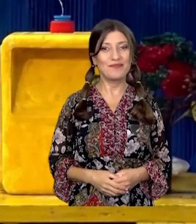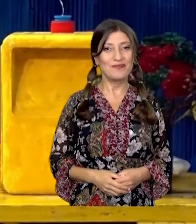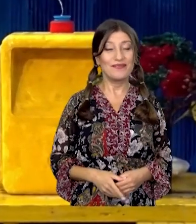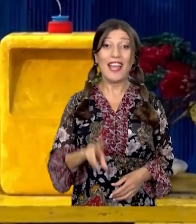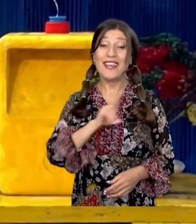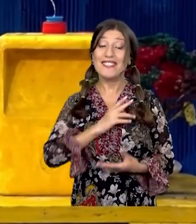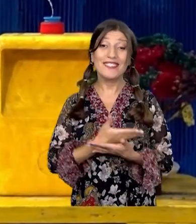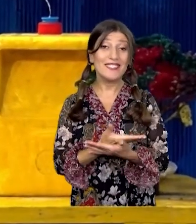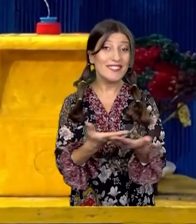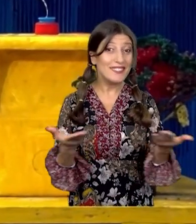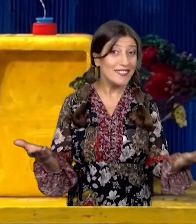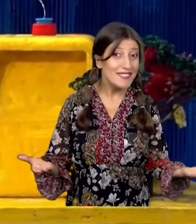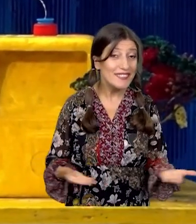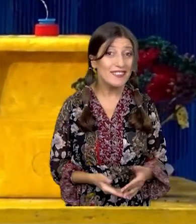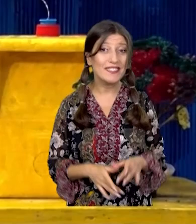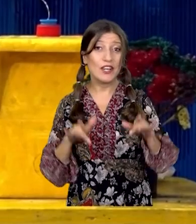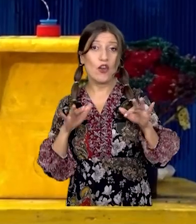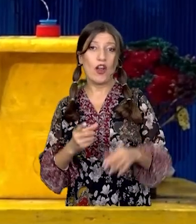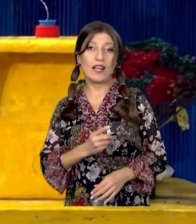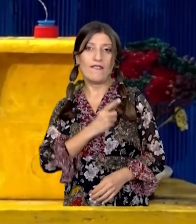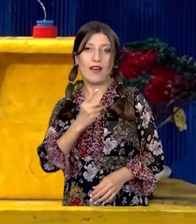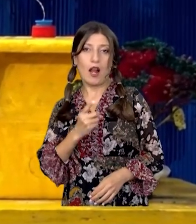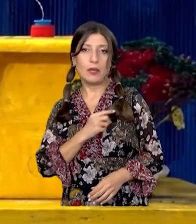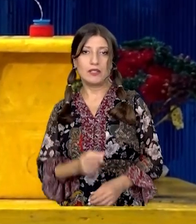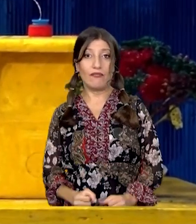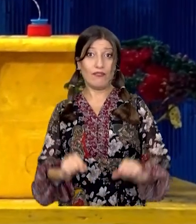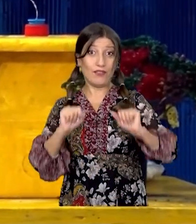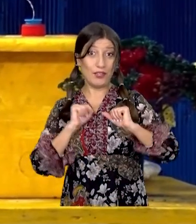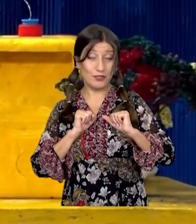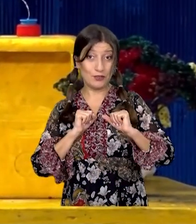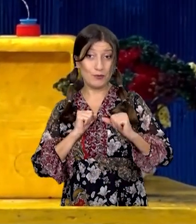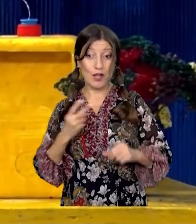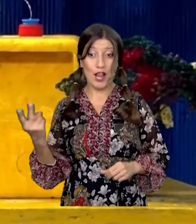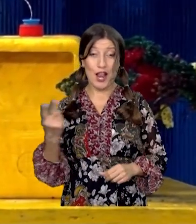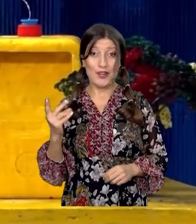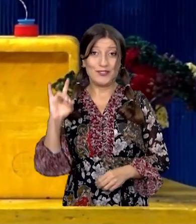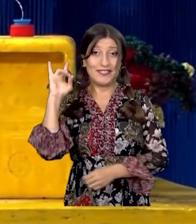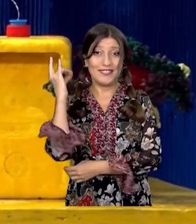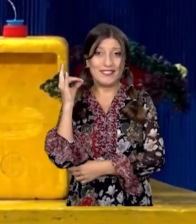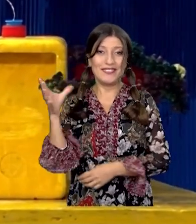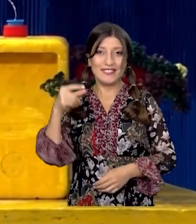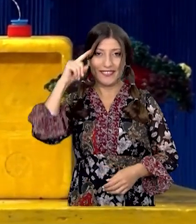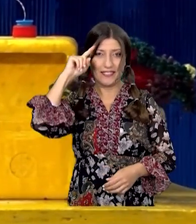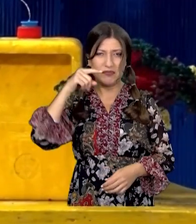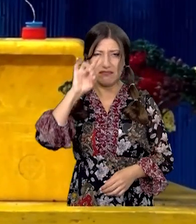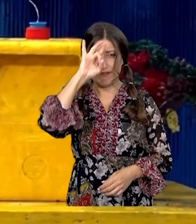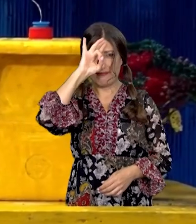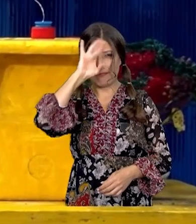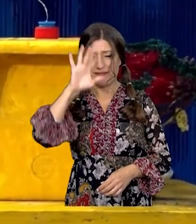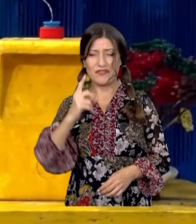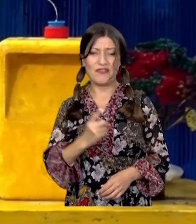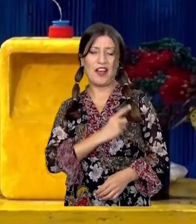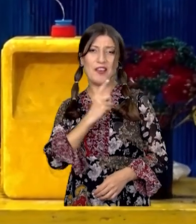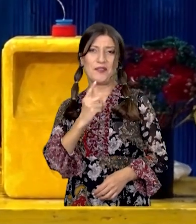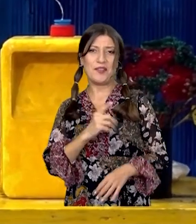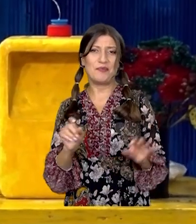Ես տեղ են ասել սիրելի պստիկներ մեծիքներ, որ գործը վարպետից է վախենում, իսկ քանի որ մոխն ու դմբլդող ինչպես դրանում արդեն համոզվեցիք,